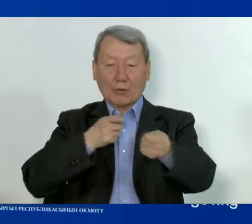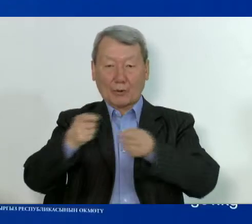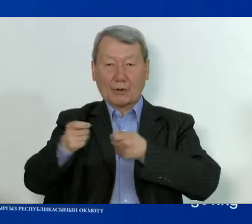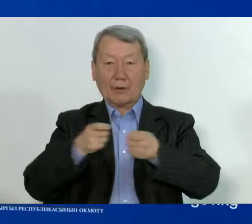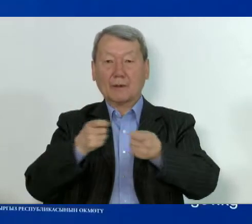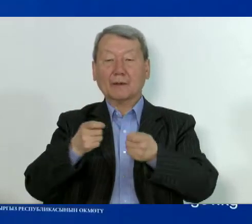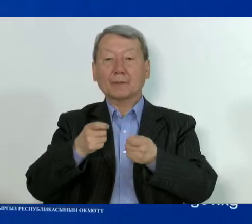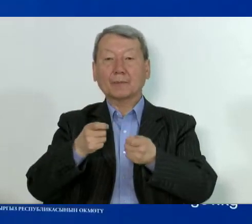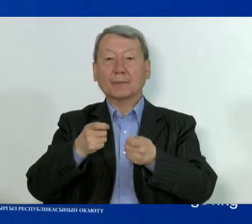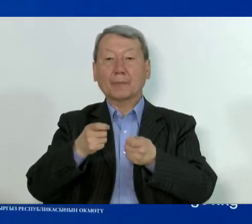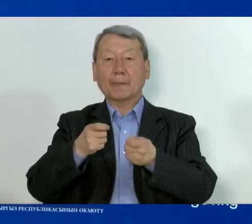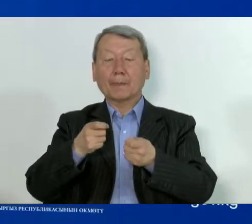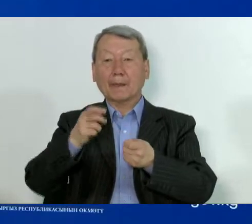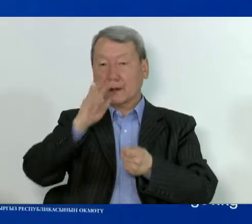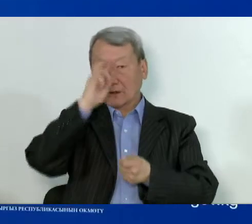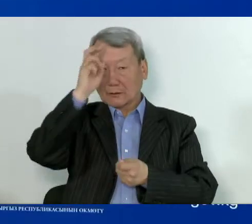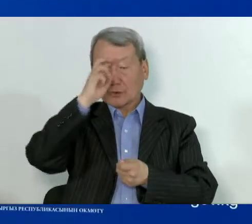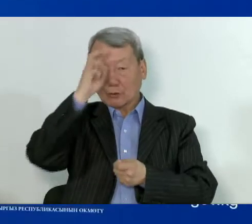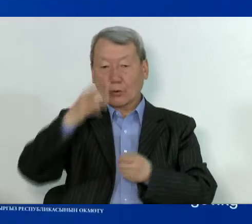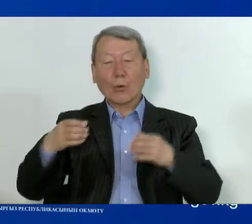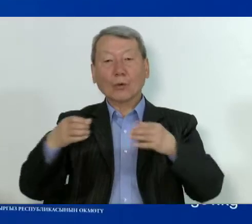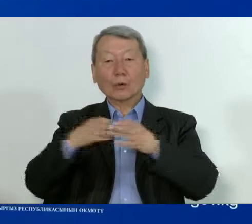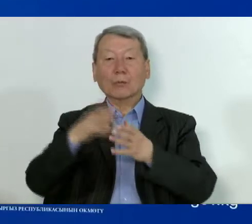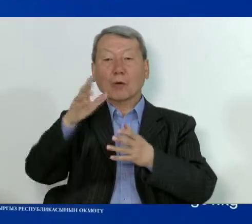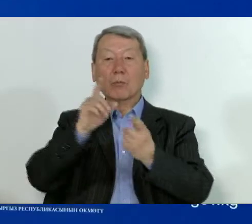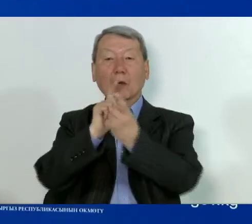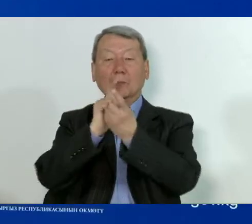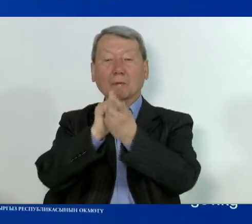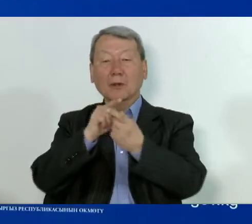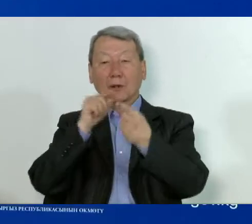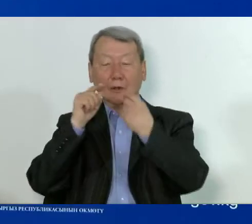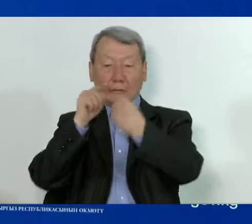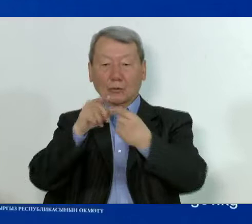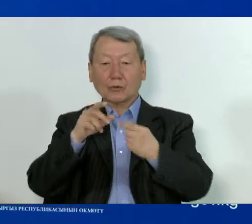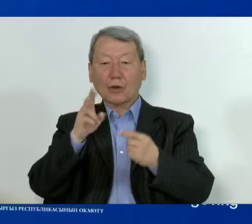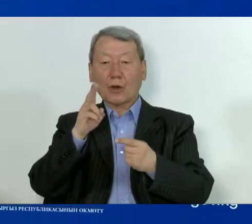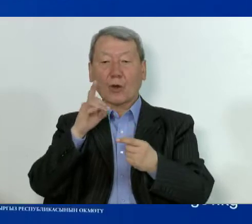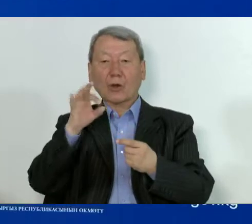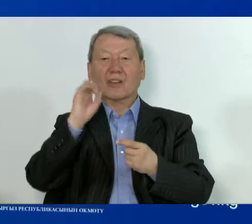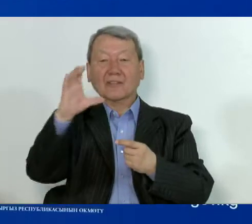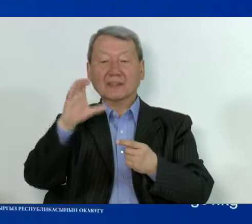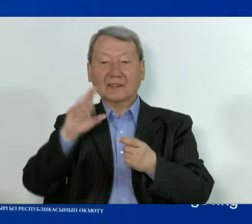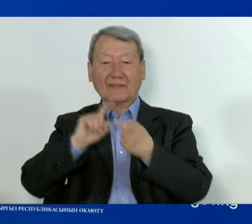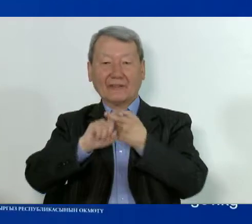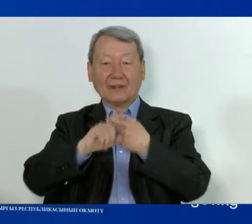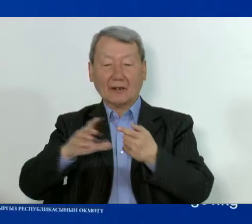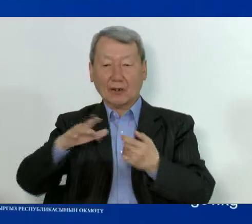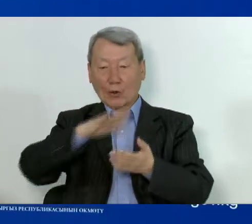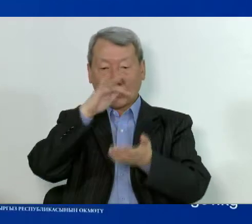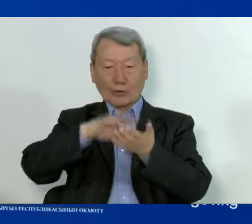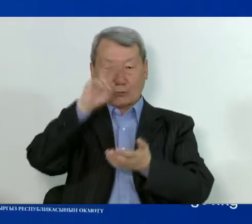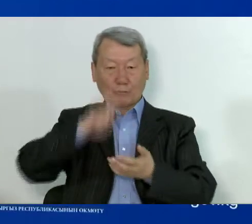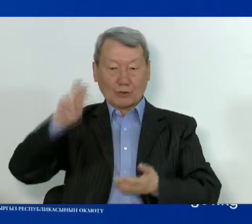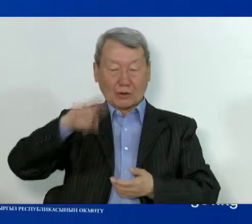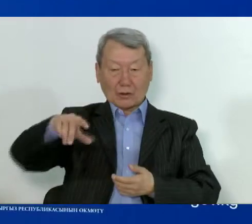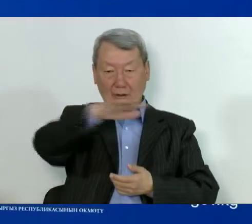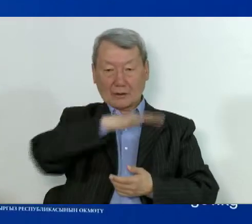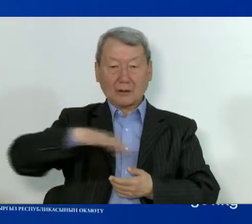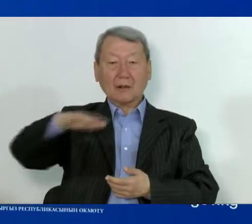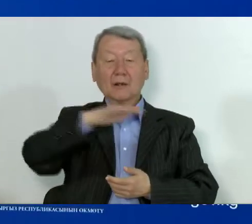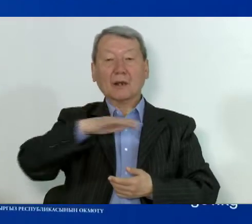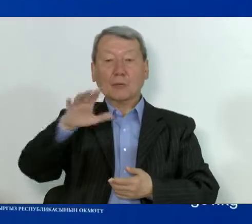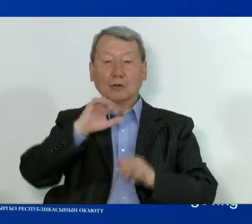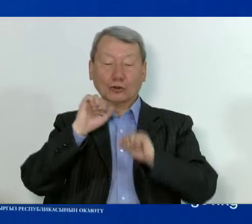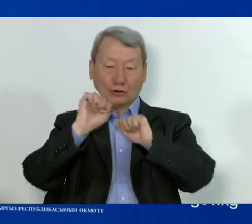мероприятий государственных органов по борьбе с распространением коронавирусной инфекции на территории города Бишкек, а также обеспечение мер